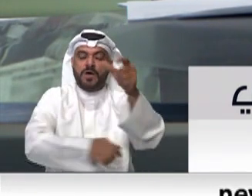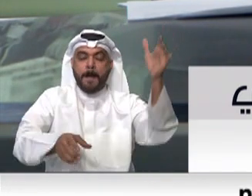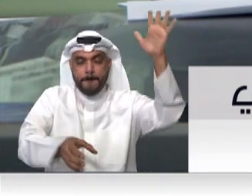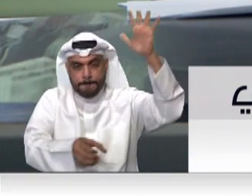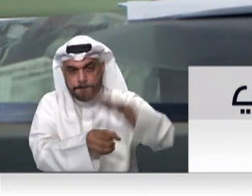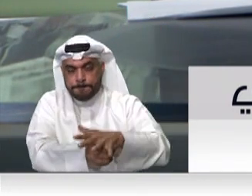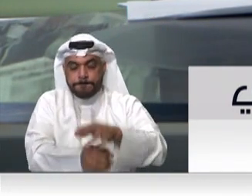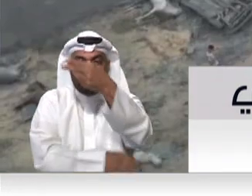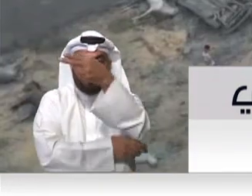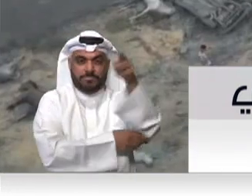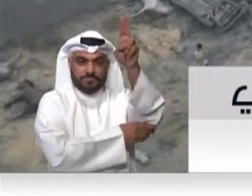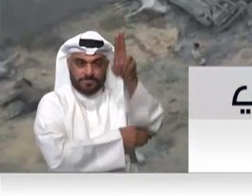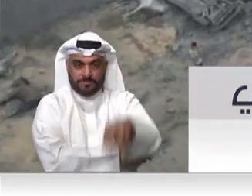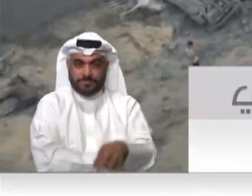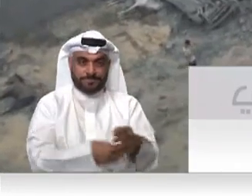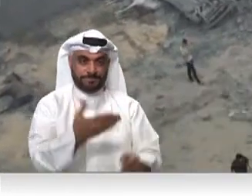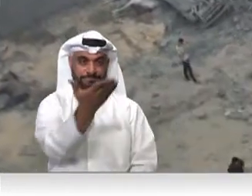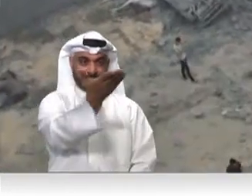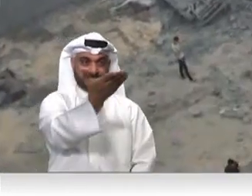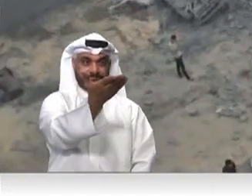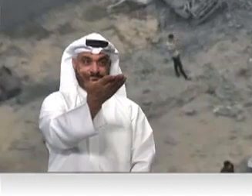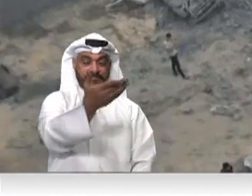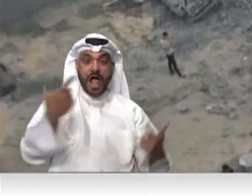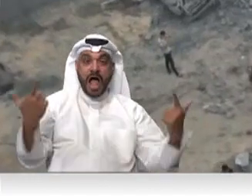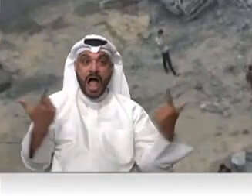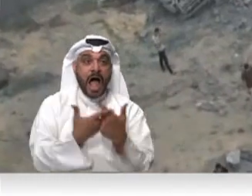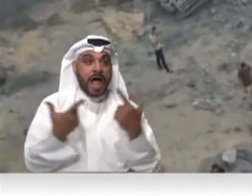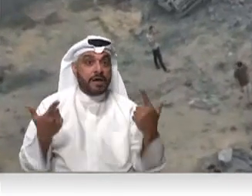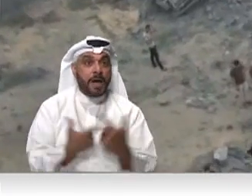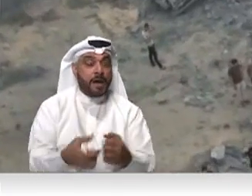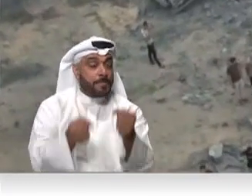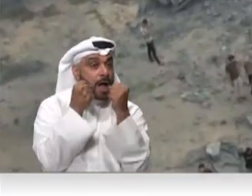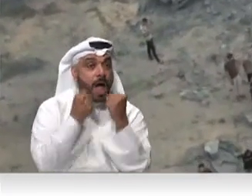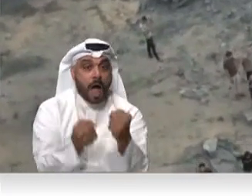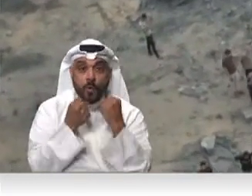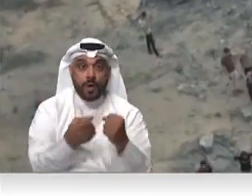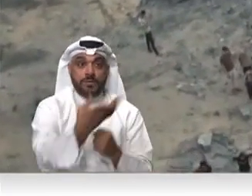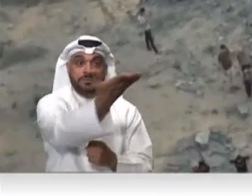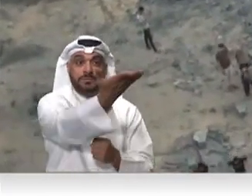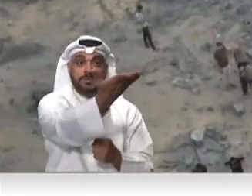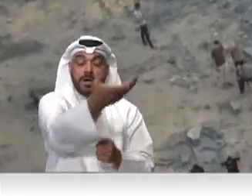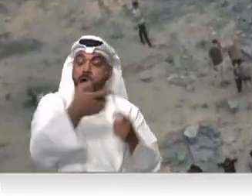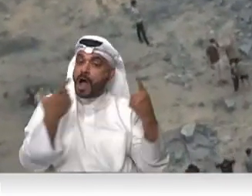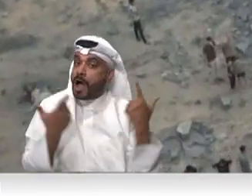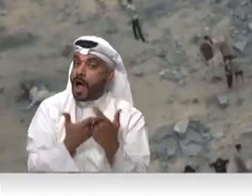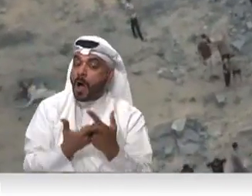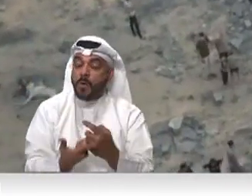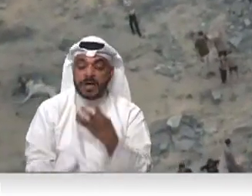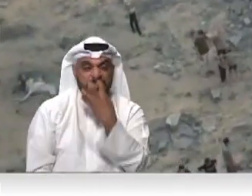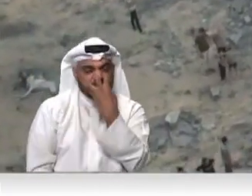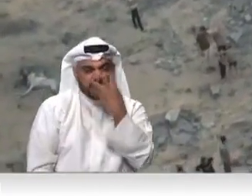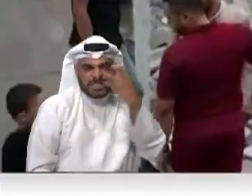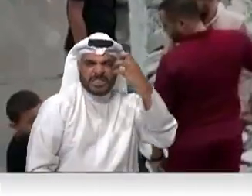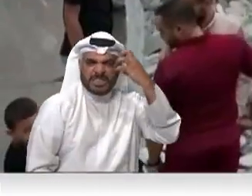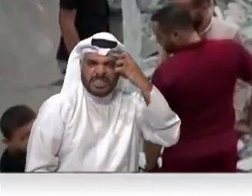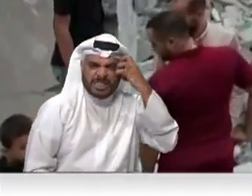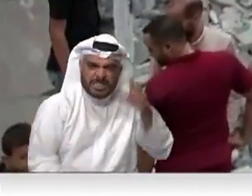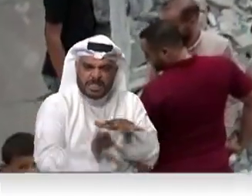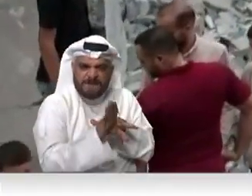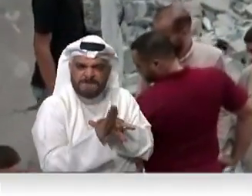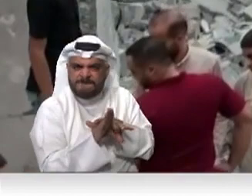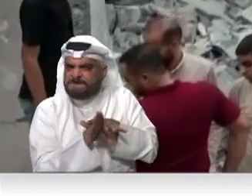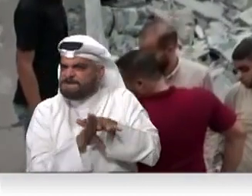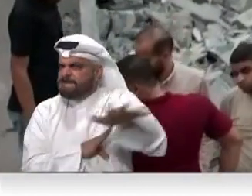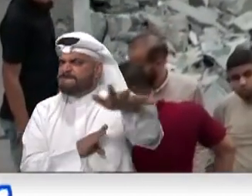والكنائس. في حرب تفتقر أدنى الاعتبارات الإنسانية والدينية، يواصل جيش الاحتلال عدوانه على